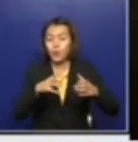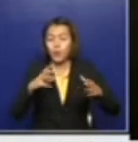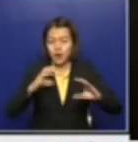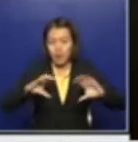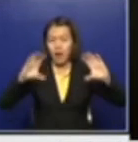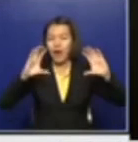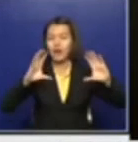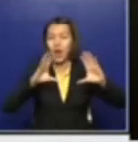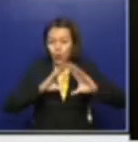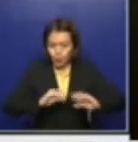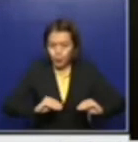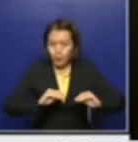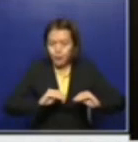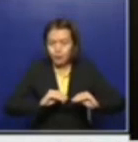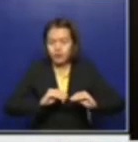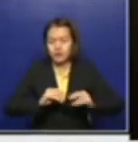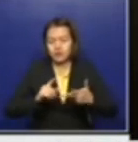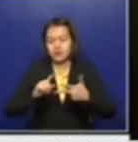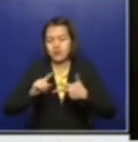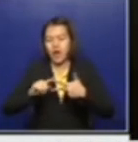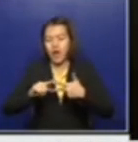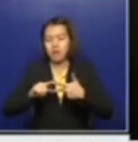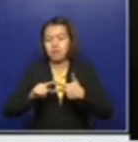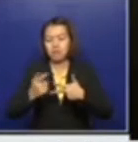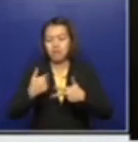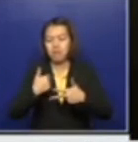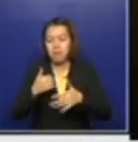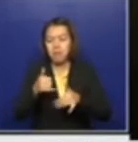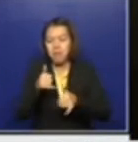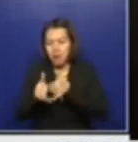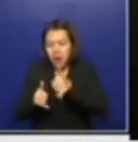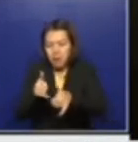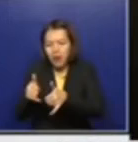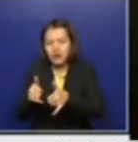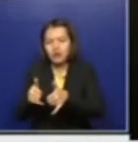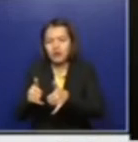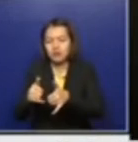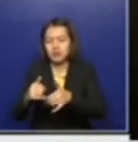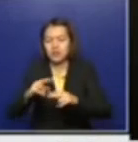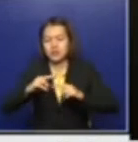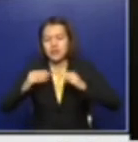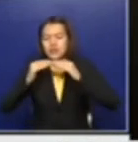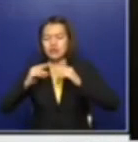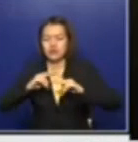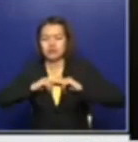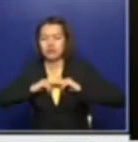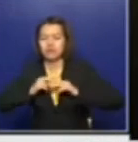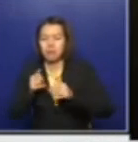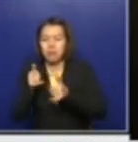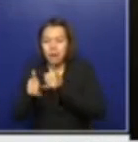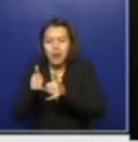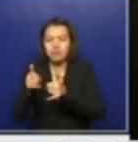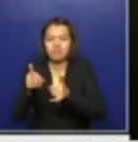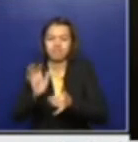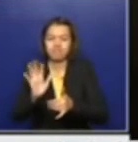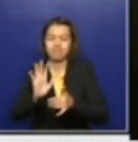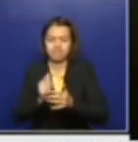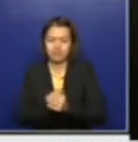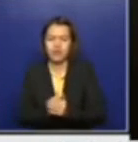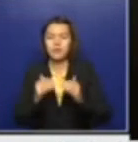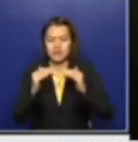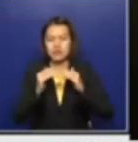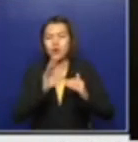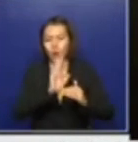คือหยุดคุกคามประชาชนซึ่งนี้การคุกคามประชาชนนี่เป็นเรื่องพื้นฐานของสิทธิประชาชนอยู่